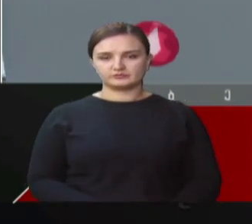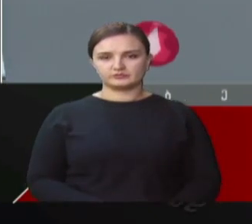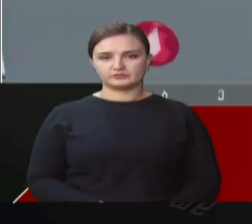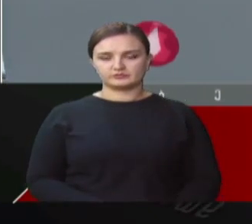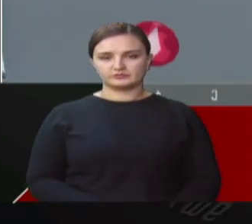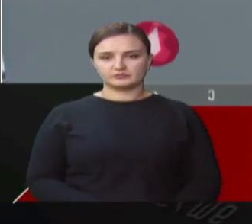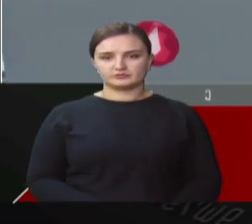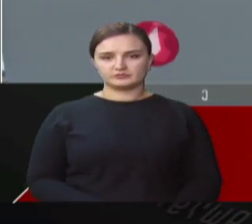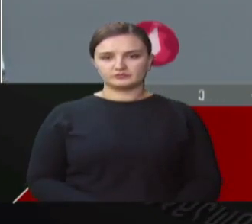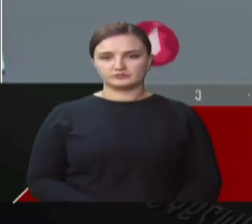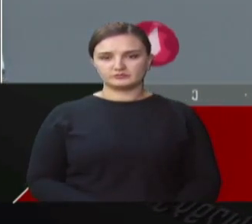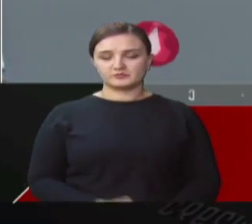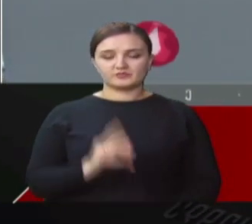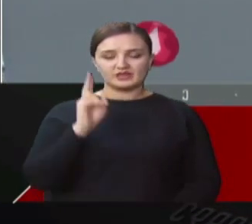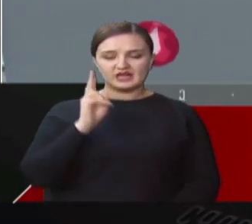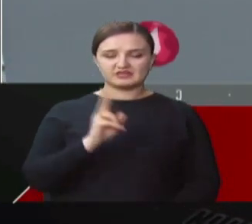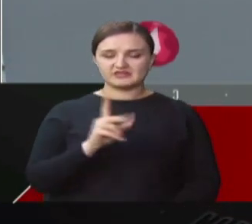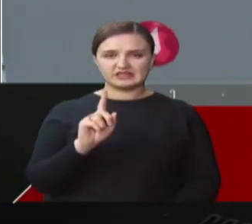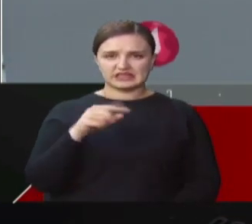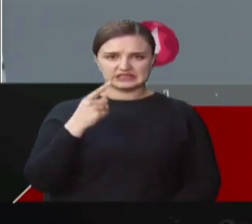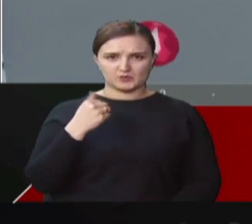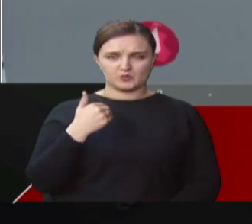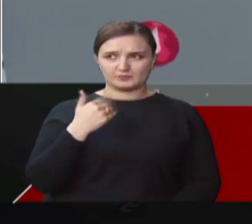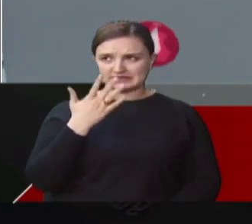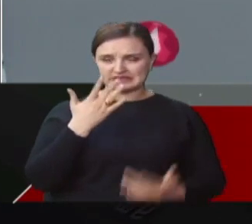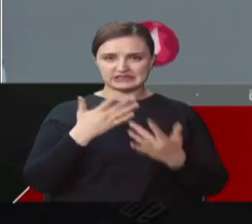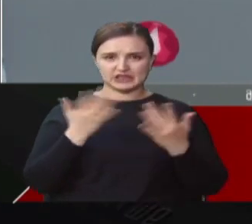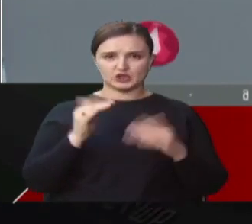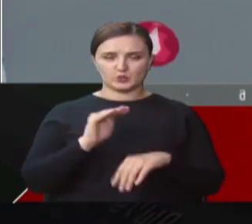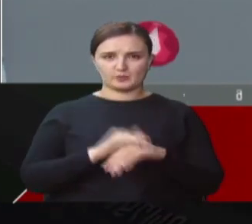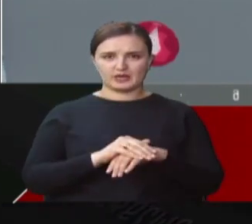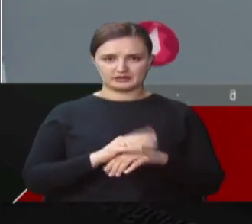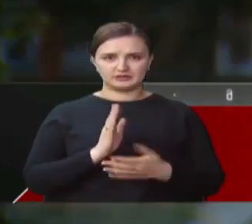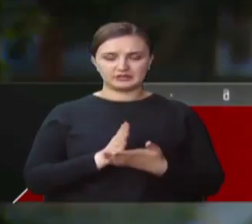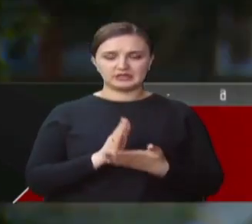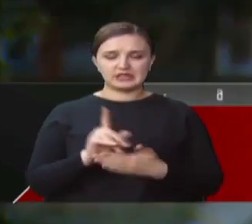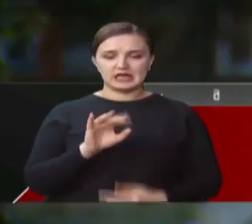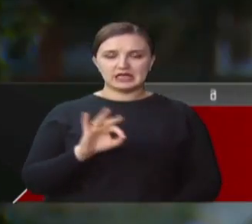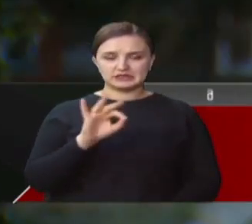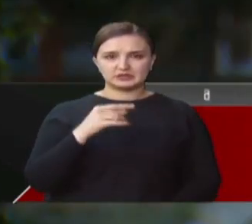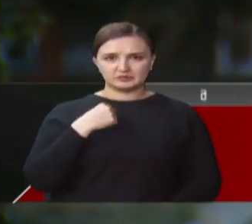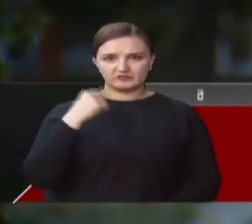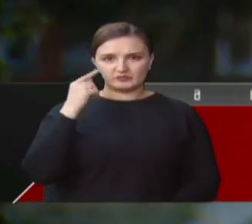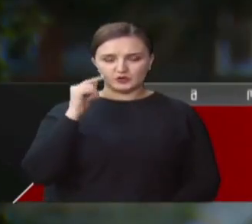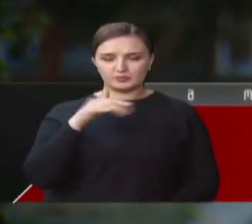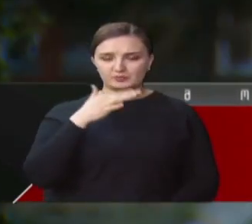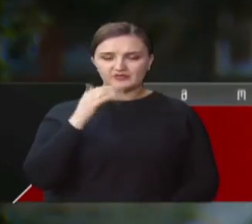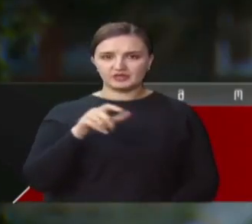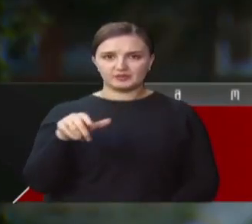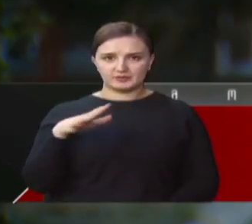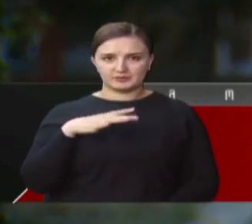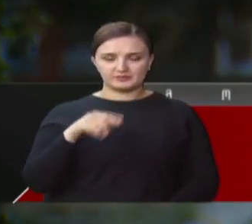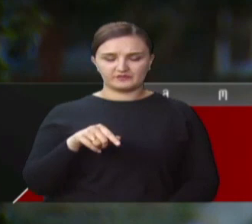Nu mi-a arătat ce vindra s-a schadat, s-a arătat ce a făcut ebi, razet, micropromul cum dalia, beuri ademian,